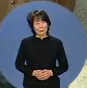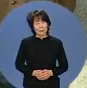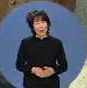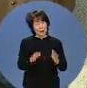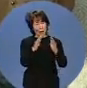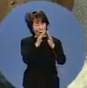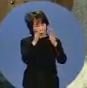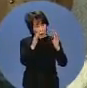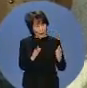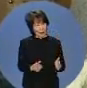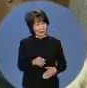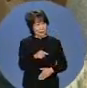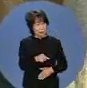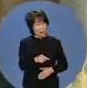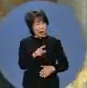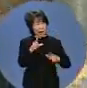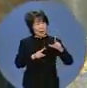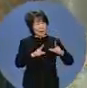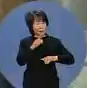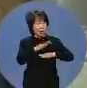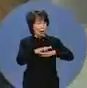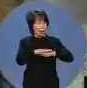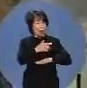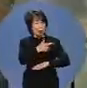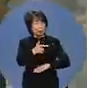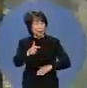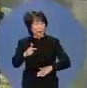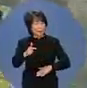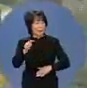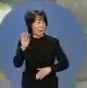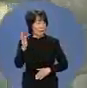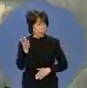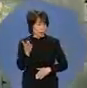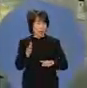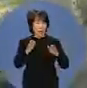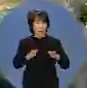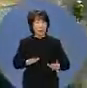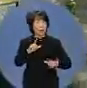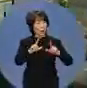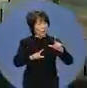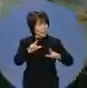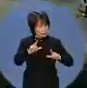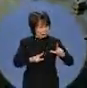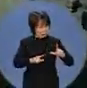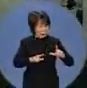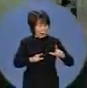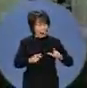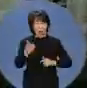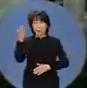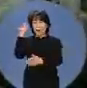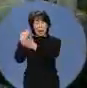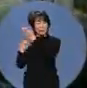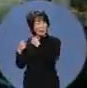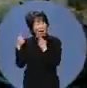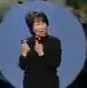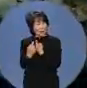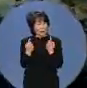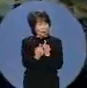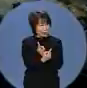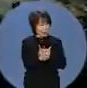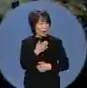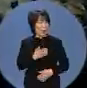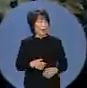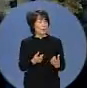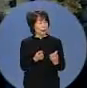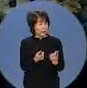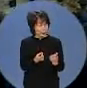っていろんな形や様式がありますが、遠い昔からすごく形を変えてきているっていうのが分かりましたよね。